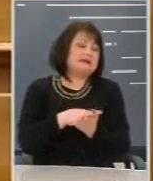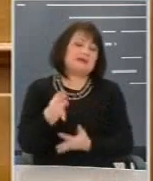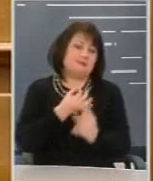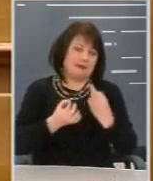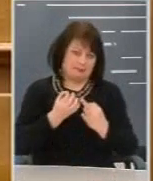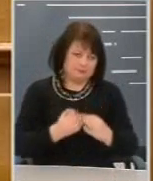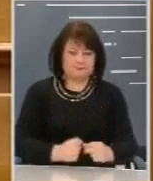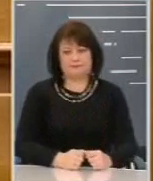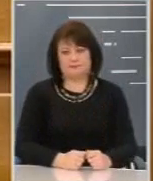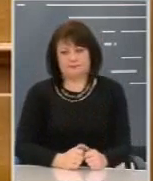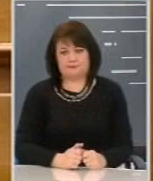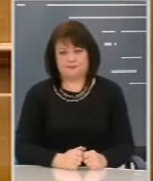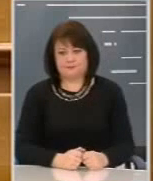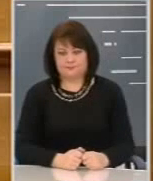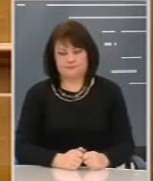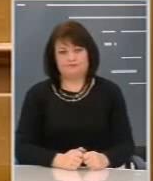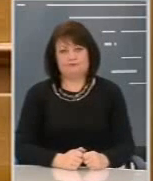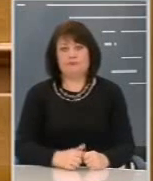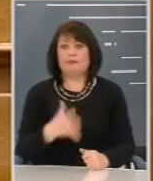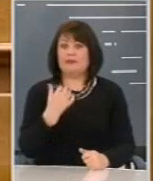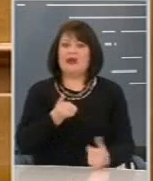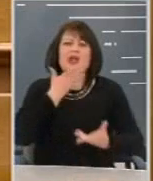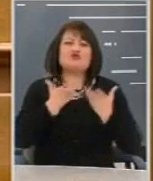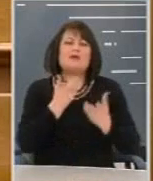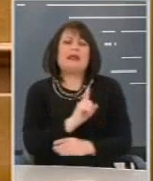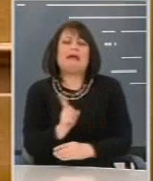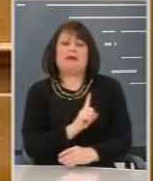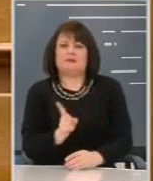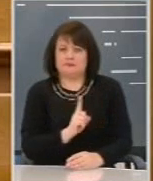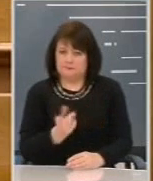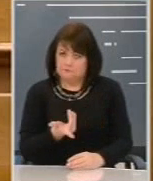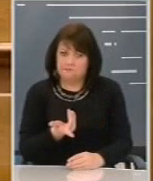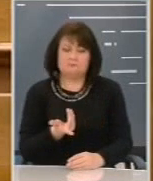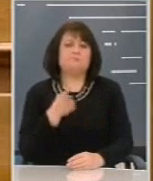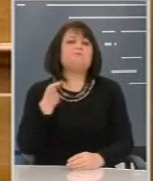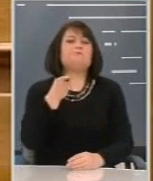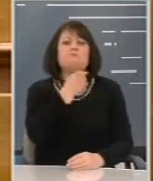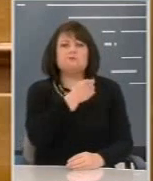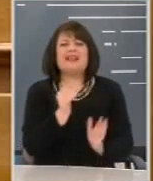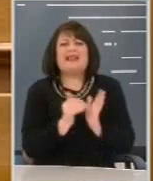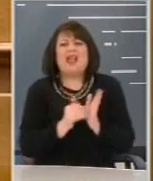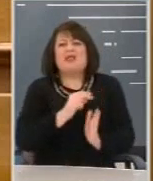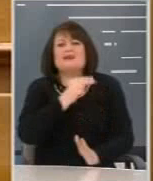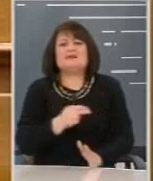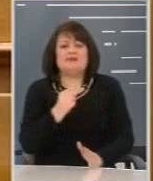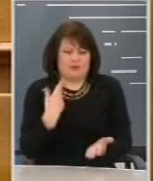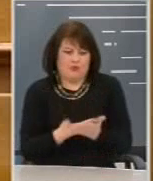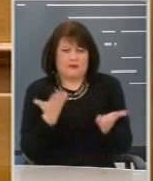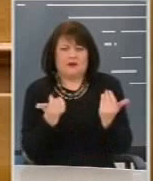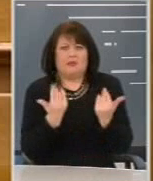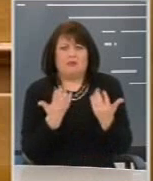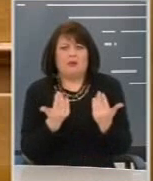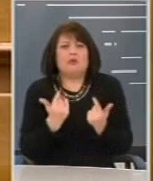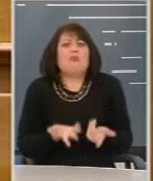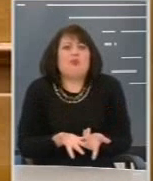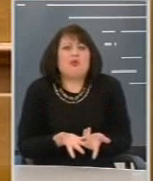ο οποίος μαρτυρά ότι υπήρχαν έξοδα κίνησης και παράσταση σε εκατοντάδων χιλιάδων ευρώ χωρίς κανένα παραστατικό, γιατί